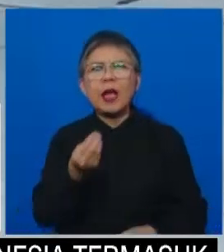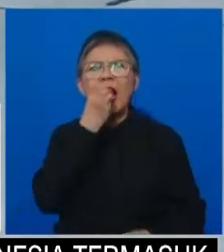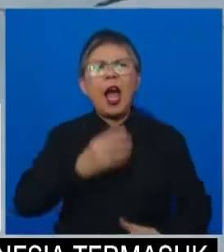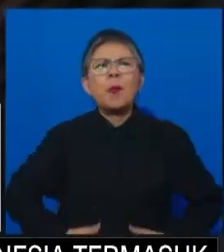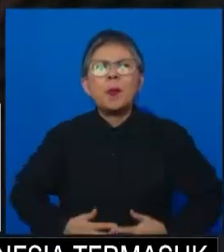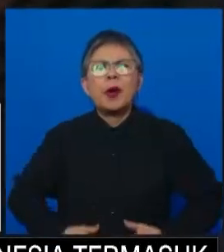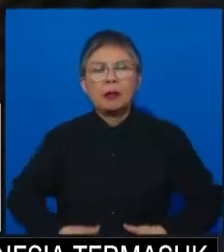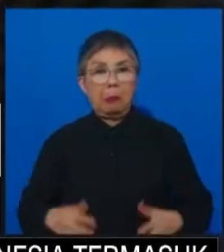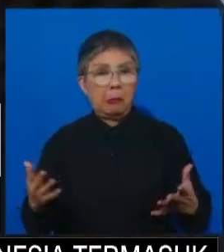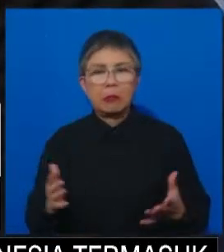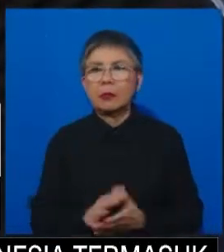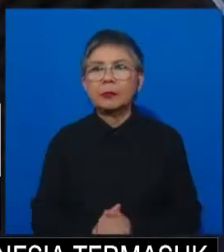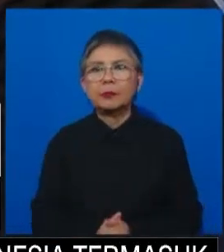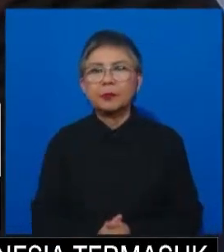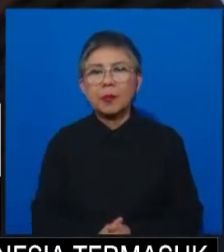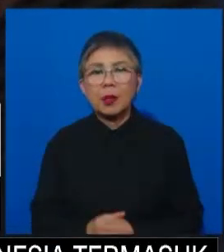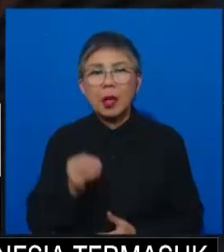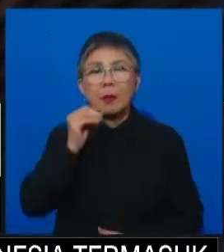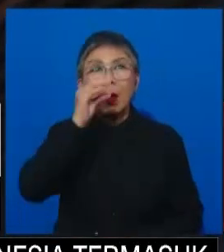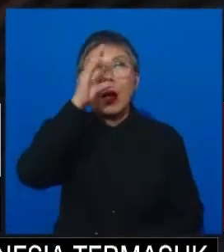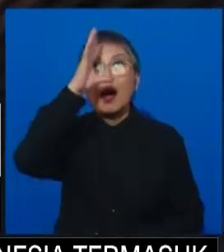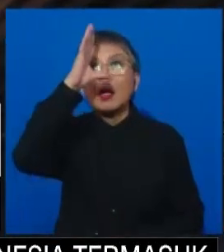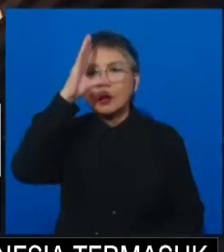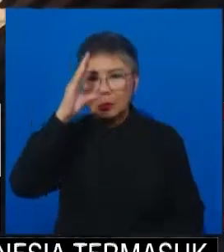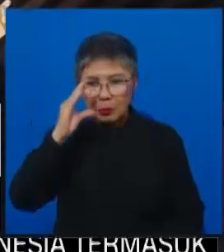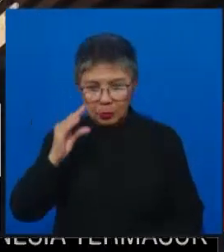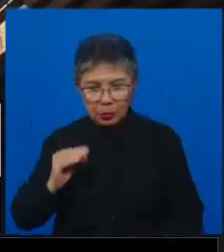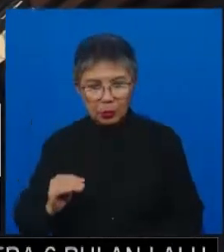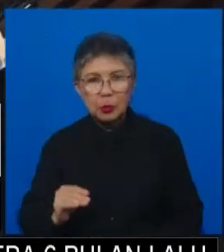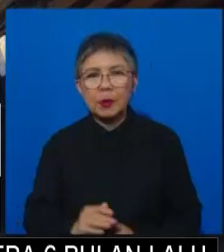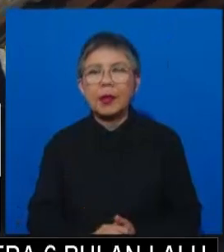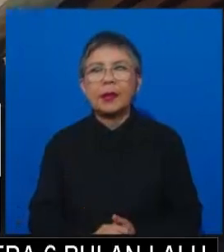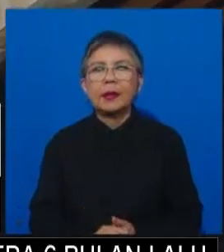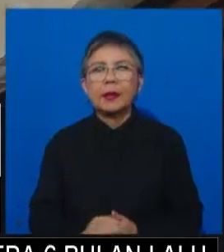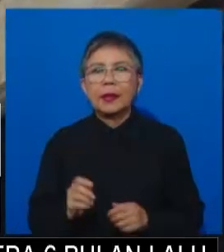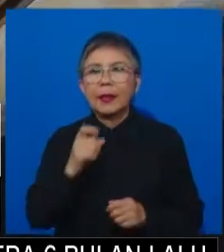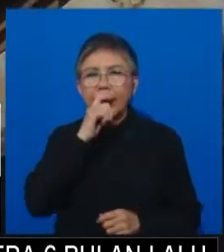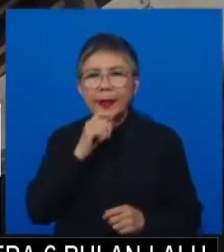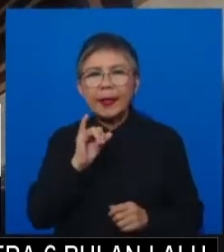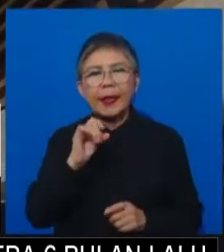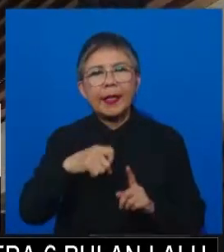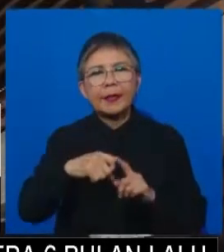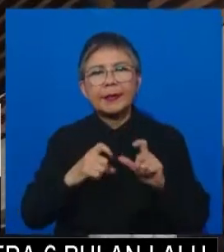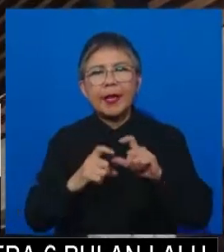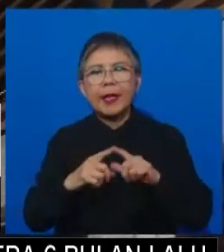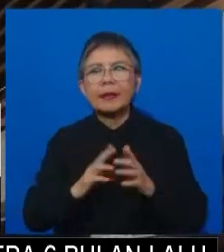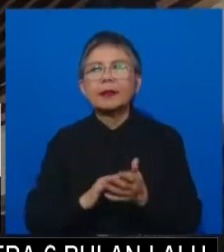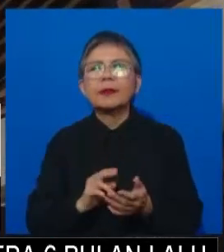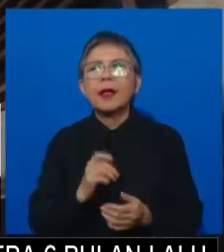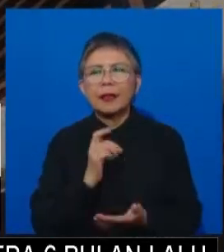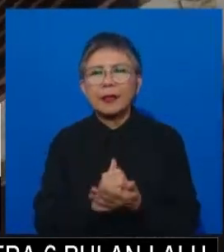Perubahan waktu pasti bergulir dari pagi hingga matahari tenggelam. Namun tidak buat kakek Ihsan. Esok hari